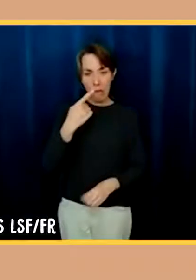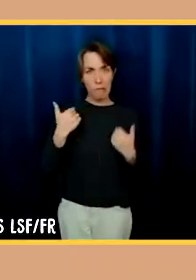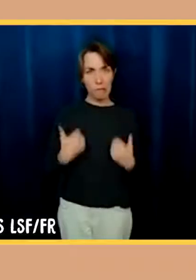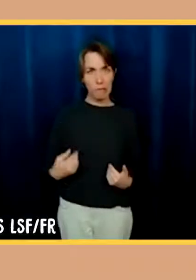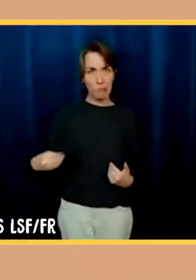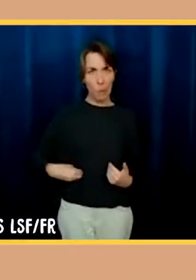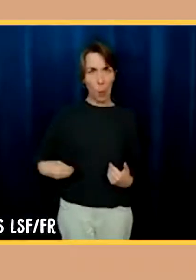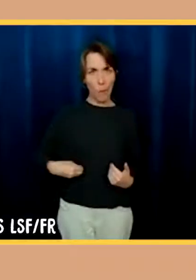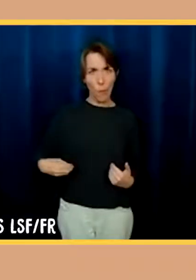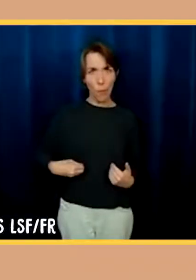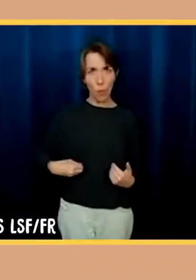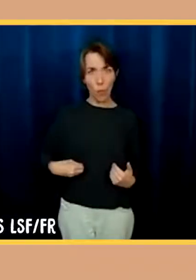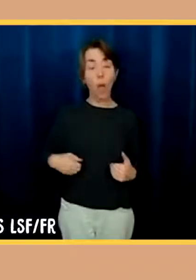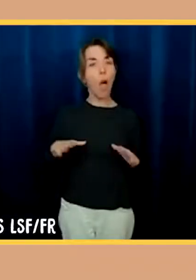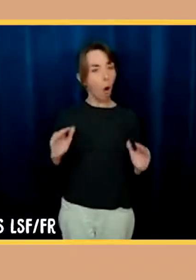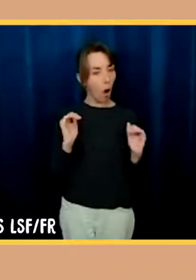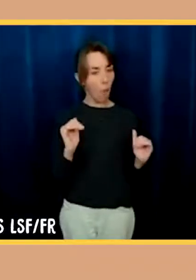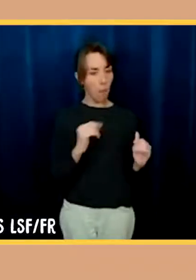pas en fait d'avancer dans mon questionnement,